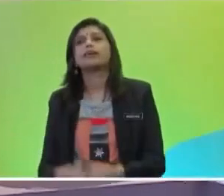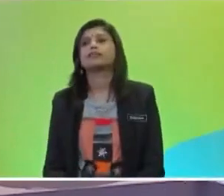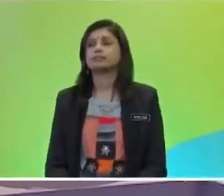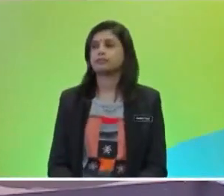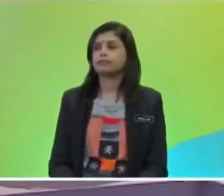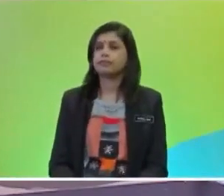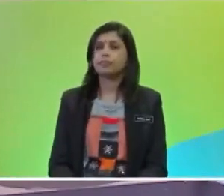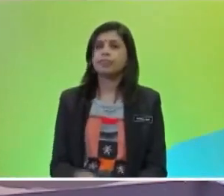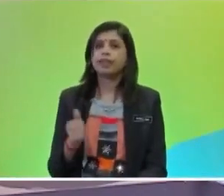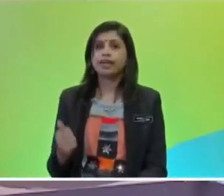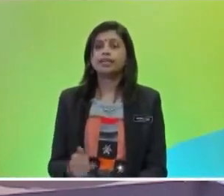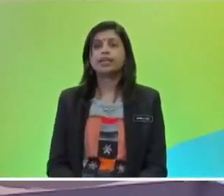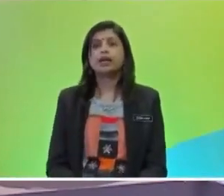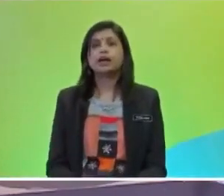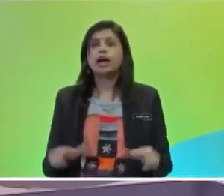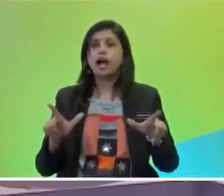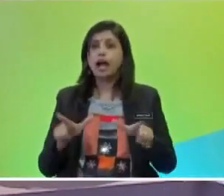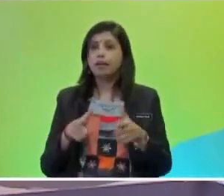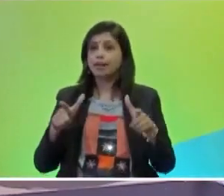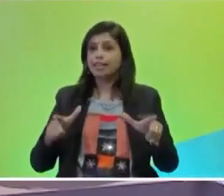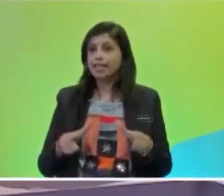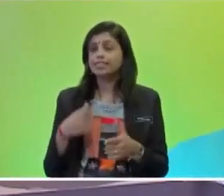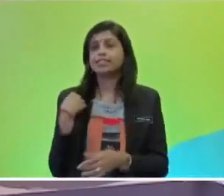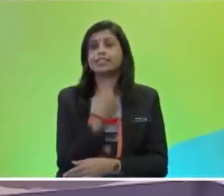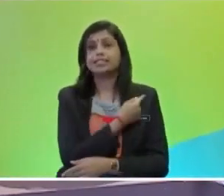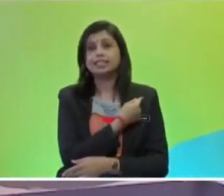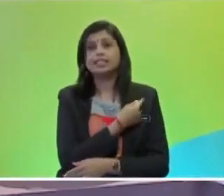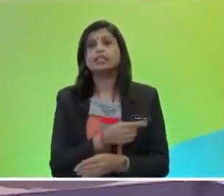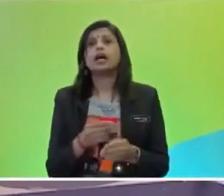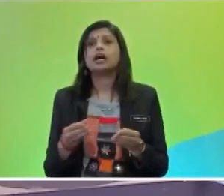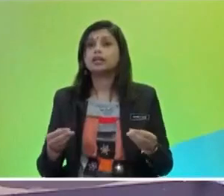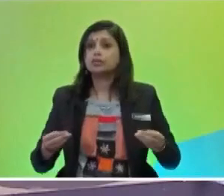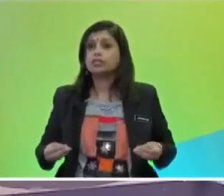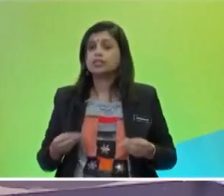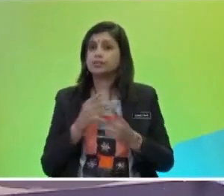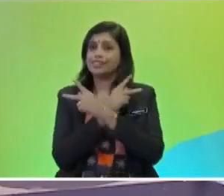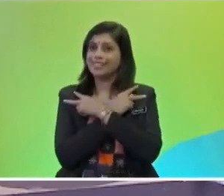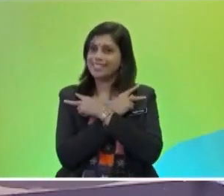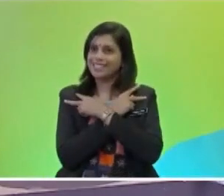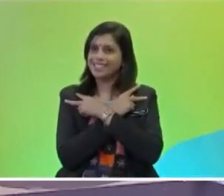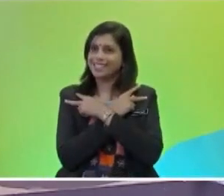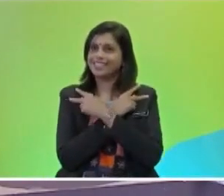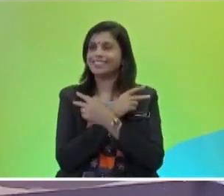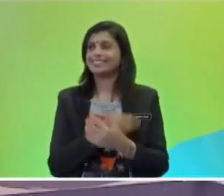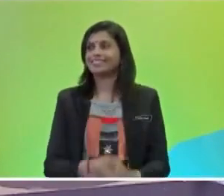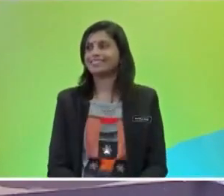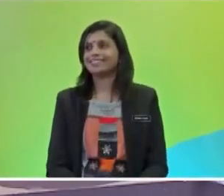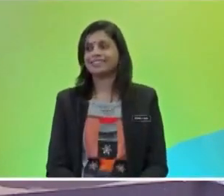kita mengamalkan sikap sikap berterima kasih ini? Dari sinilah kita mengamalkan. Dari sinilah kita boleh